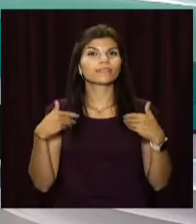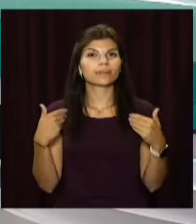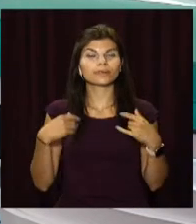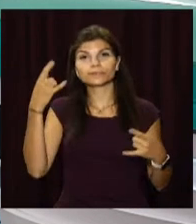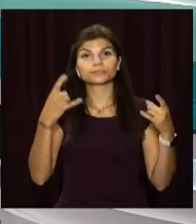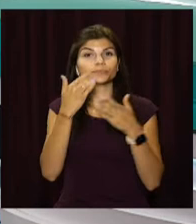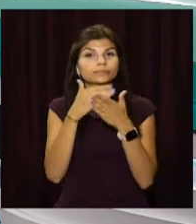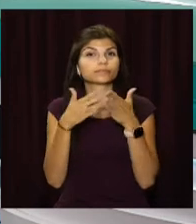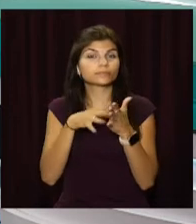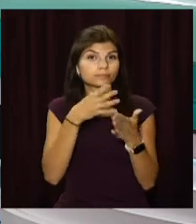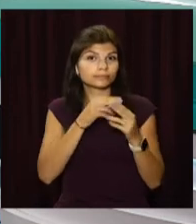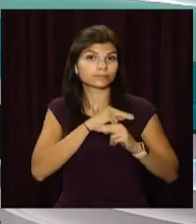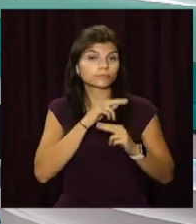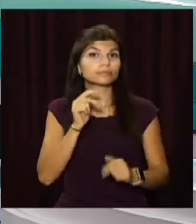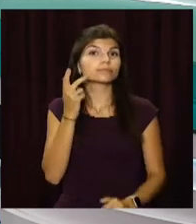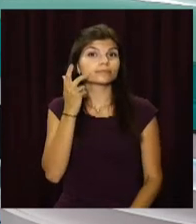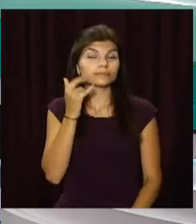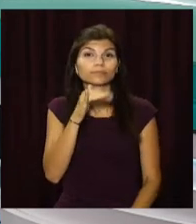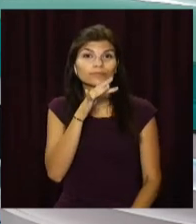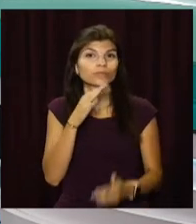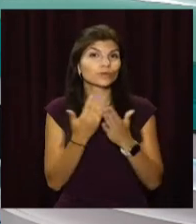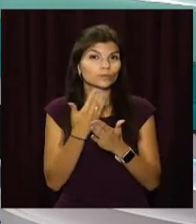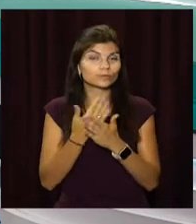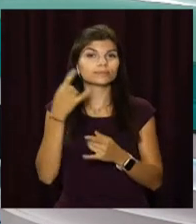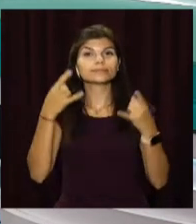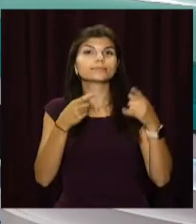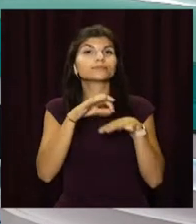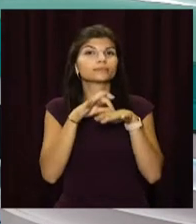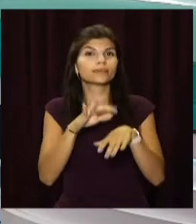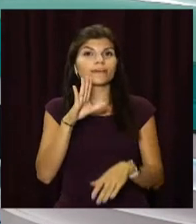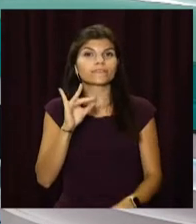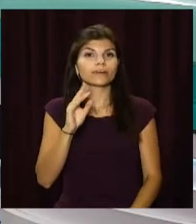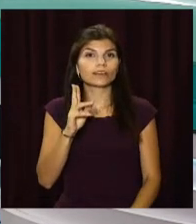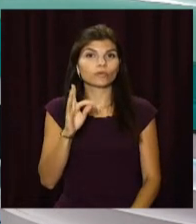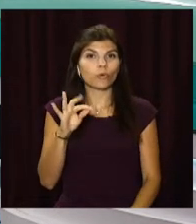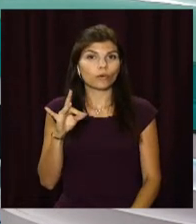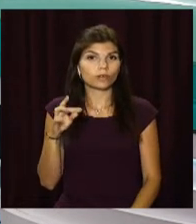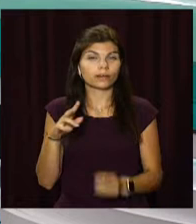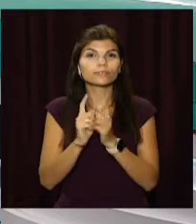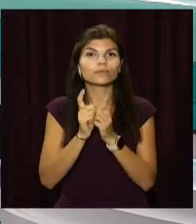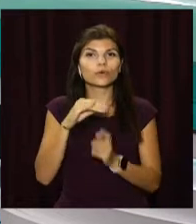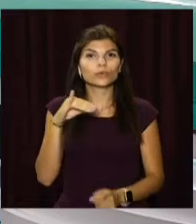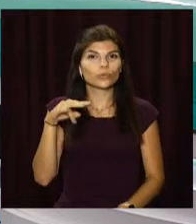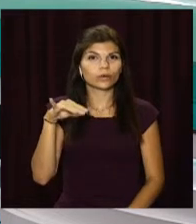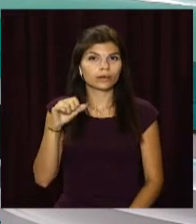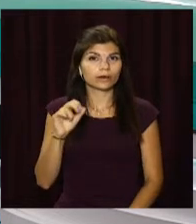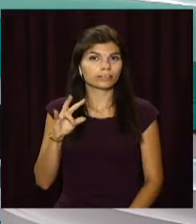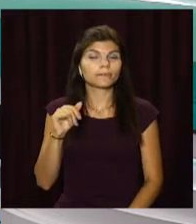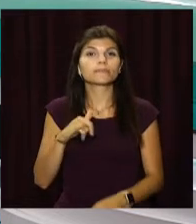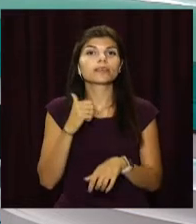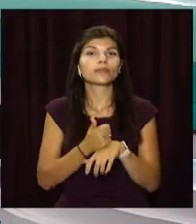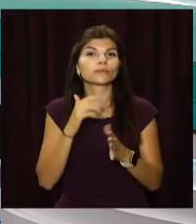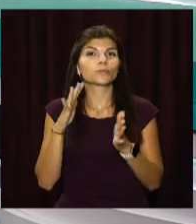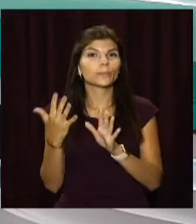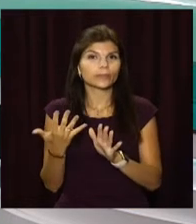Вітаю! Відкрити продовжую свою роботу і, як завжди, у цій порі новини. Для вас у студії працює Вікторія Вахрушина та сурдоперекладачка Юліана Пуговкіна.